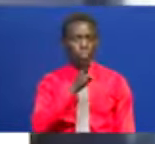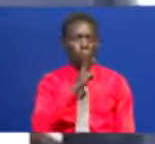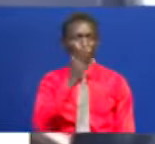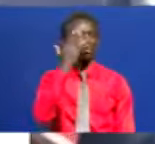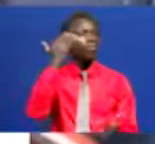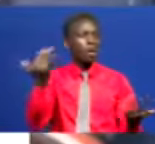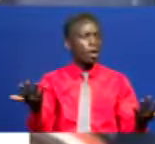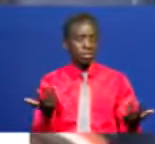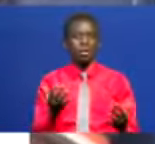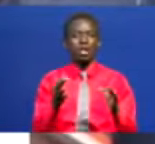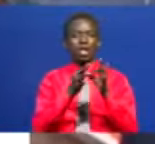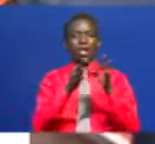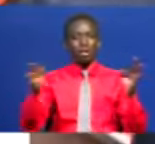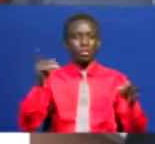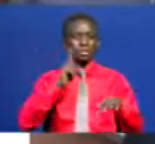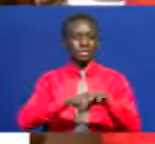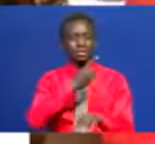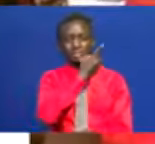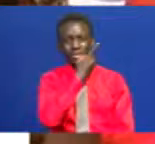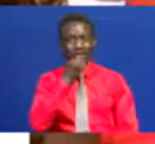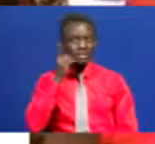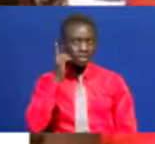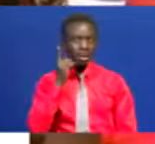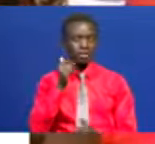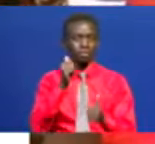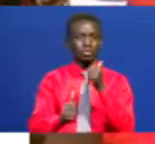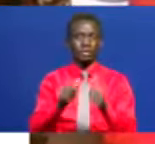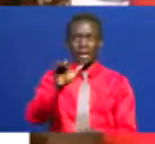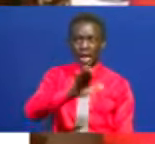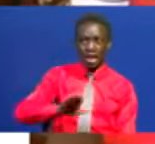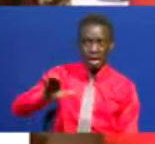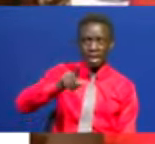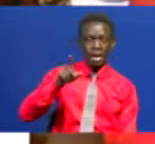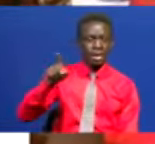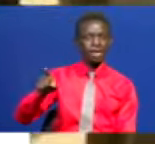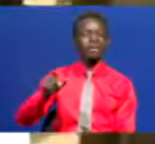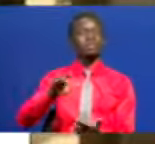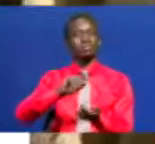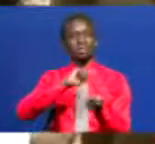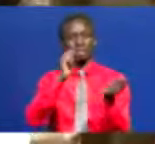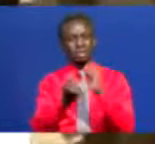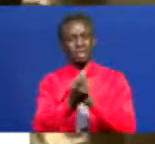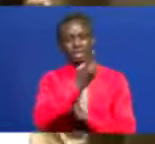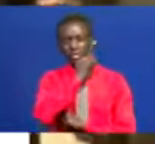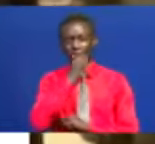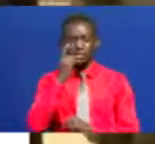mrefu ambao ligeuza eneo hilo kuwa kame na kusababisha vifo vya mifugo wengi.